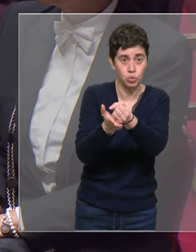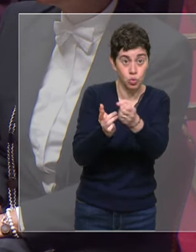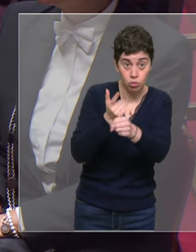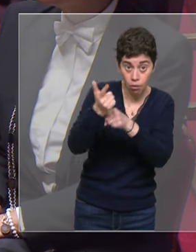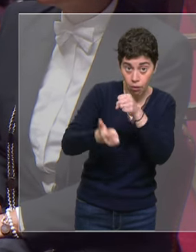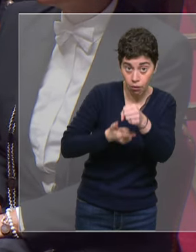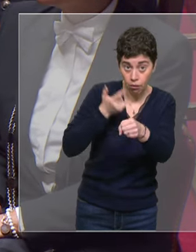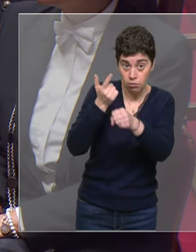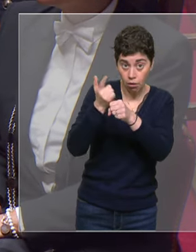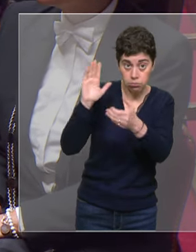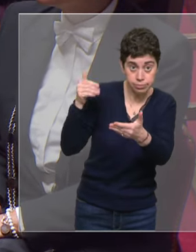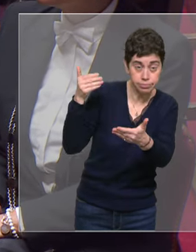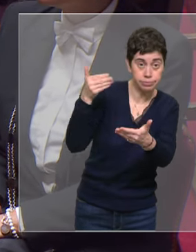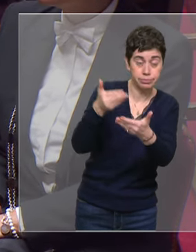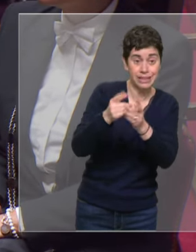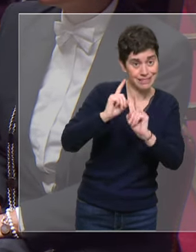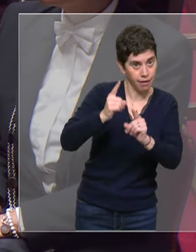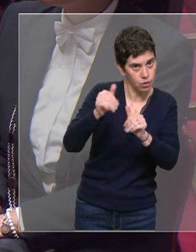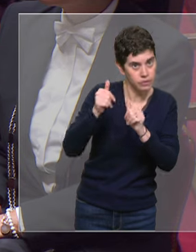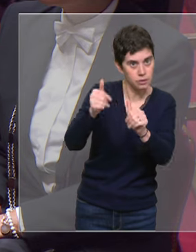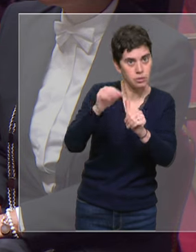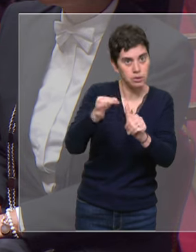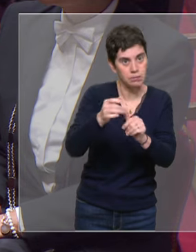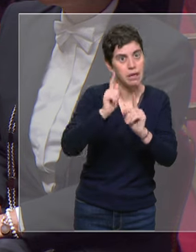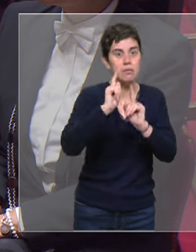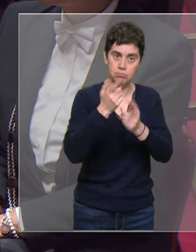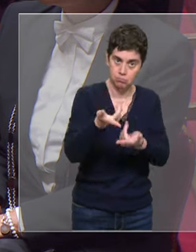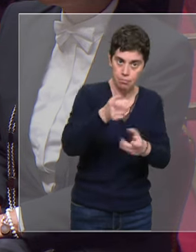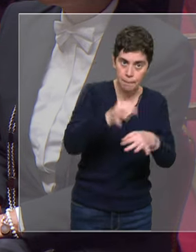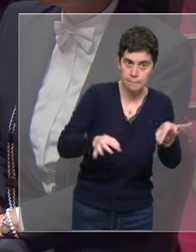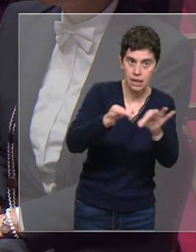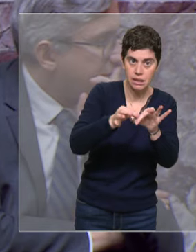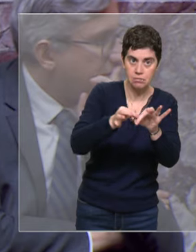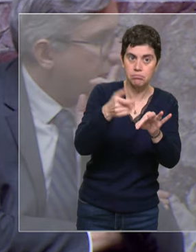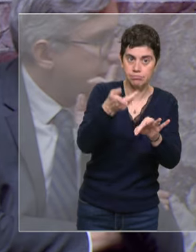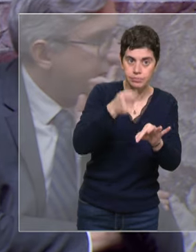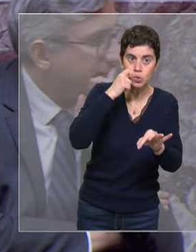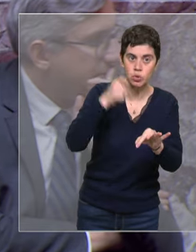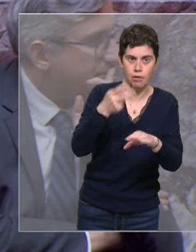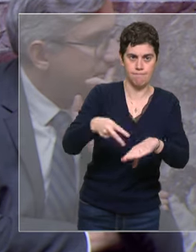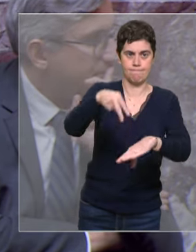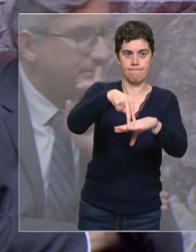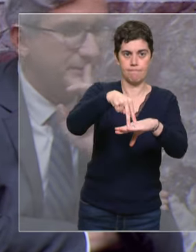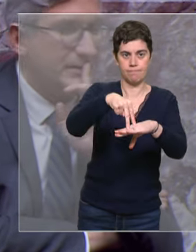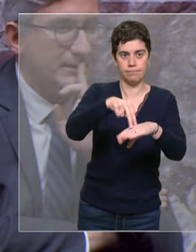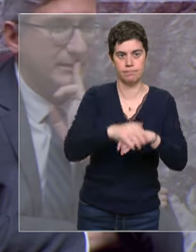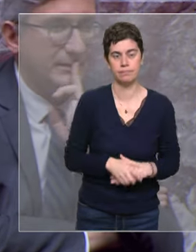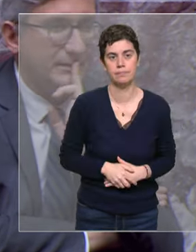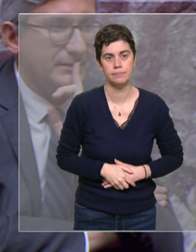après, la guerre est toujours là, mais 2 ans après, les Ukrainiens sont toujours debout. Merci beaucoup, Monsieur le Premier ministre.